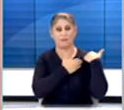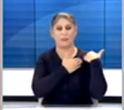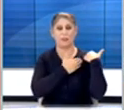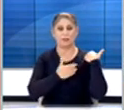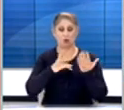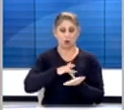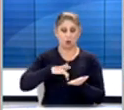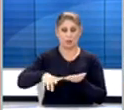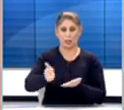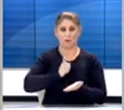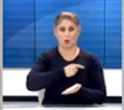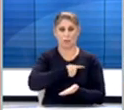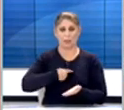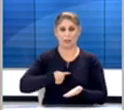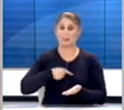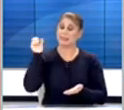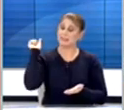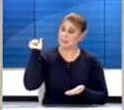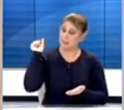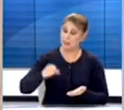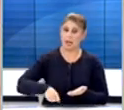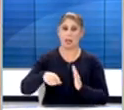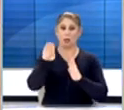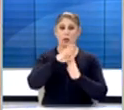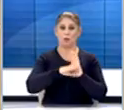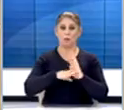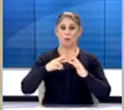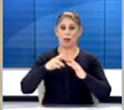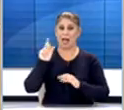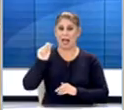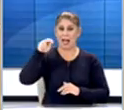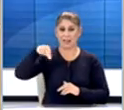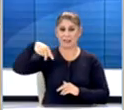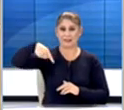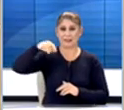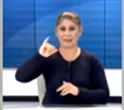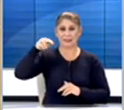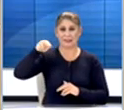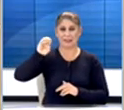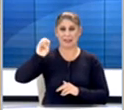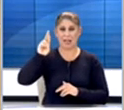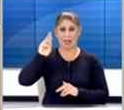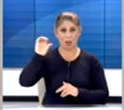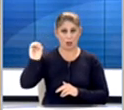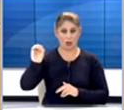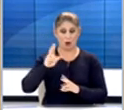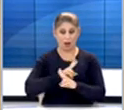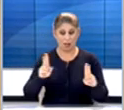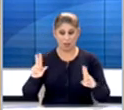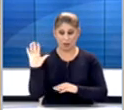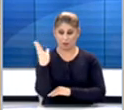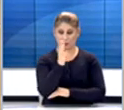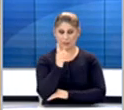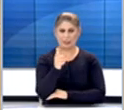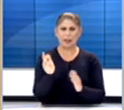αυτοδιοίκησης. Και ναι, το πρόγραμμα Αντινέρο καθάρισε μια σειρά από δάση, μέσα στο οποίο ήταν και